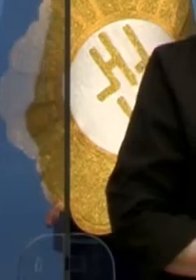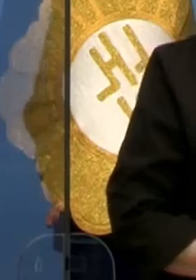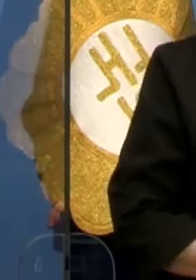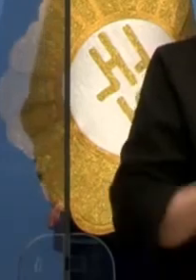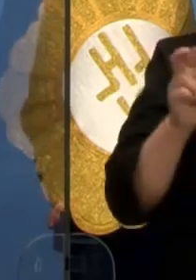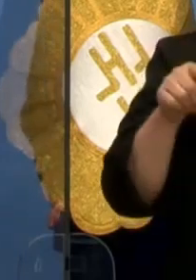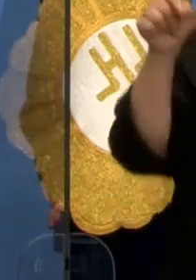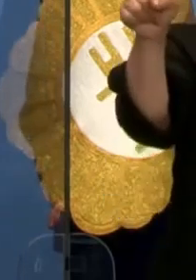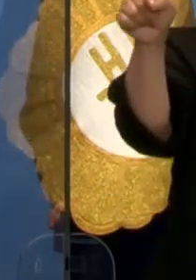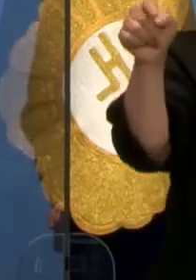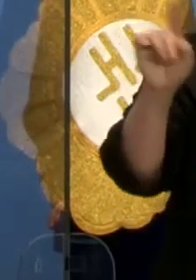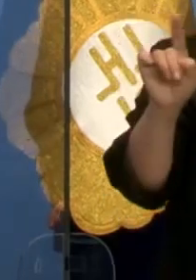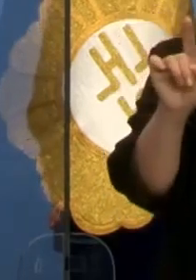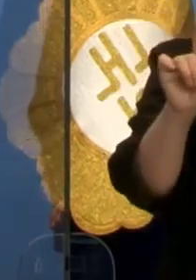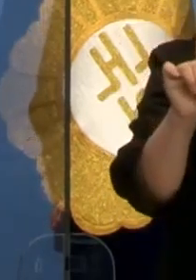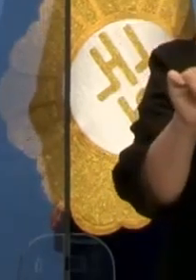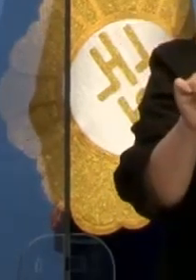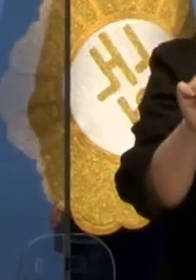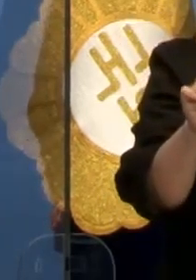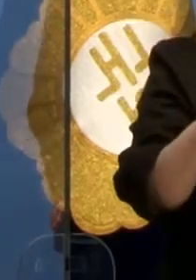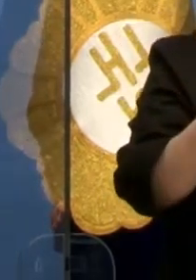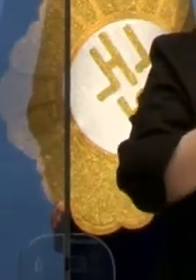그래서 지금 그 브리프